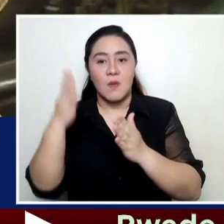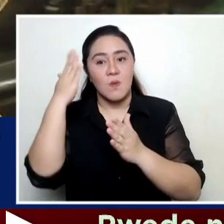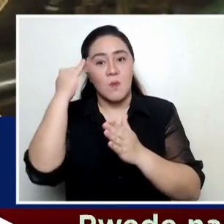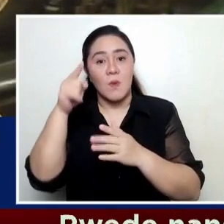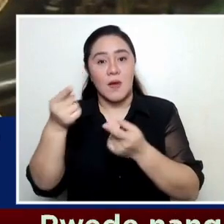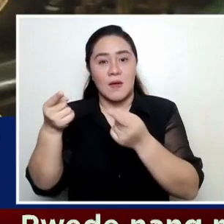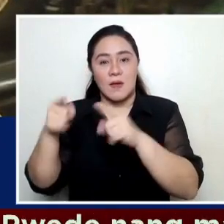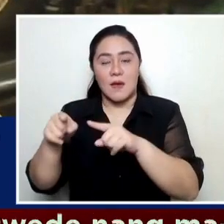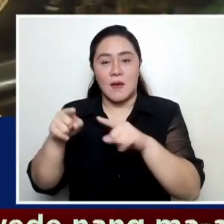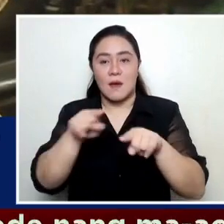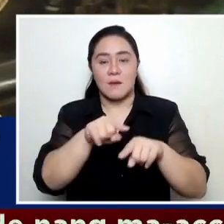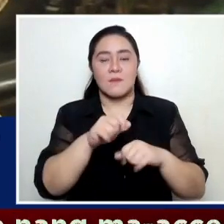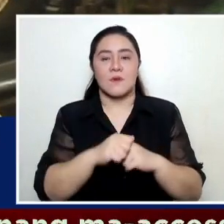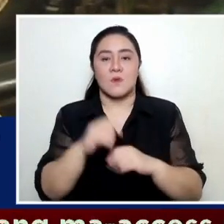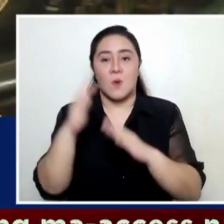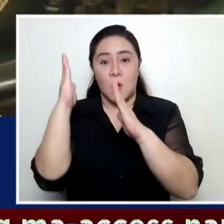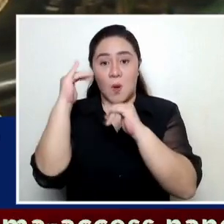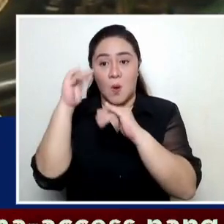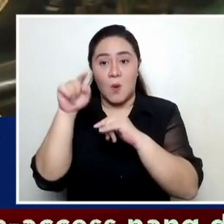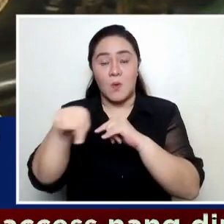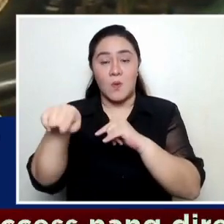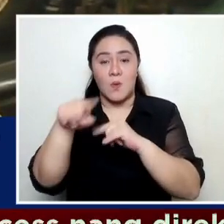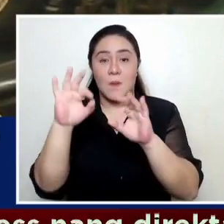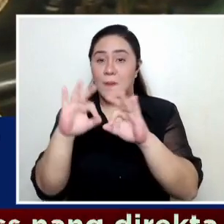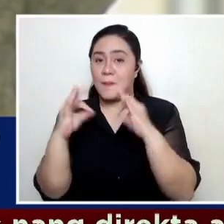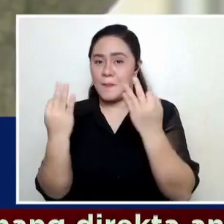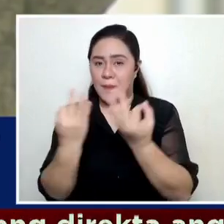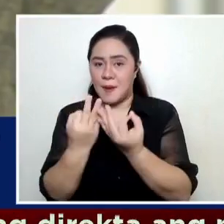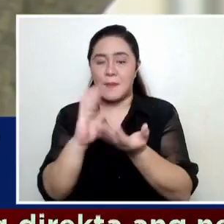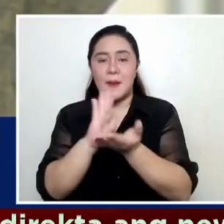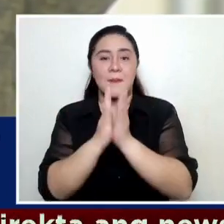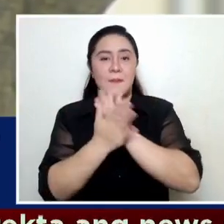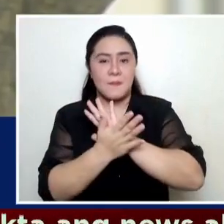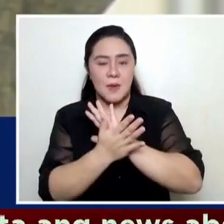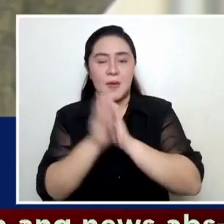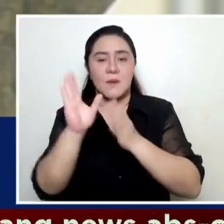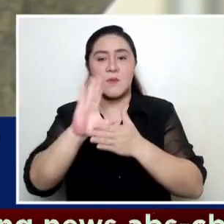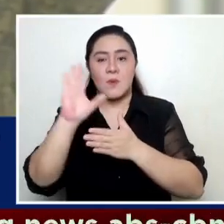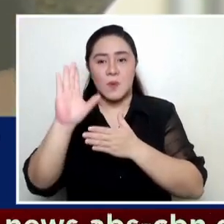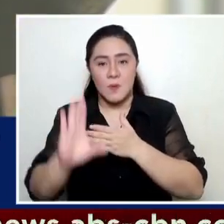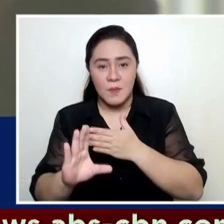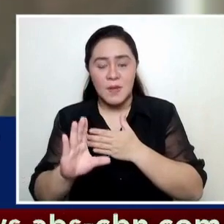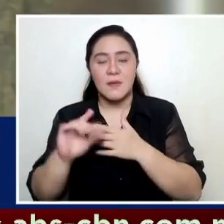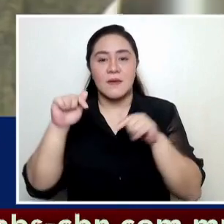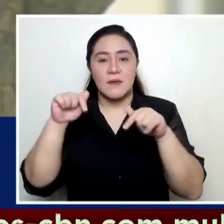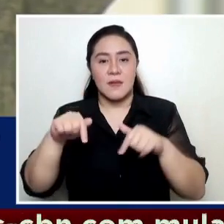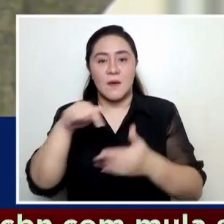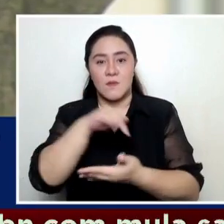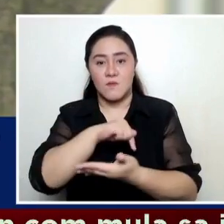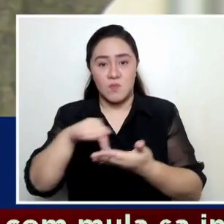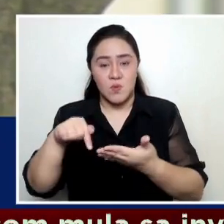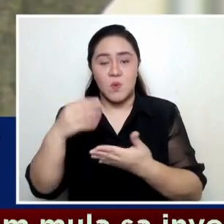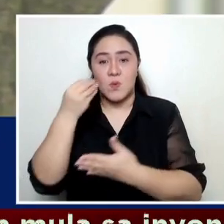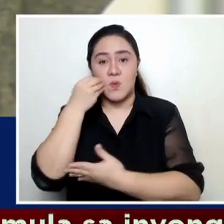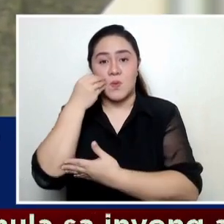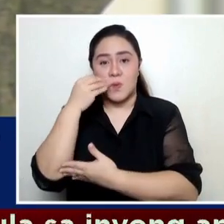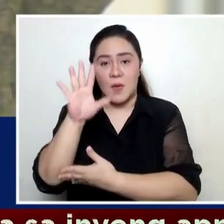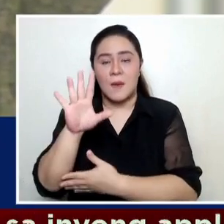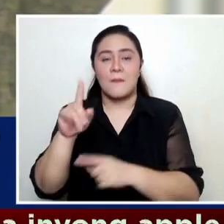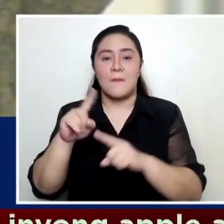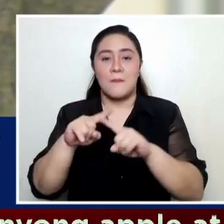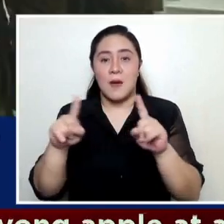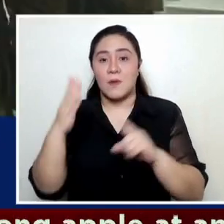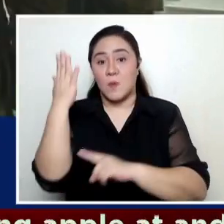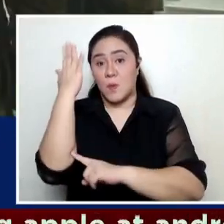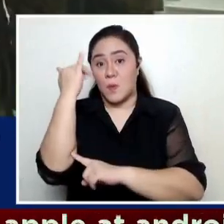mabibigo din na makumpleto silang mag-anak na uuwi ng Lamitan sa huling pagkakataon man lang sana. Mukhang hindi pa rin kasi makakasama